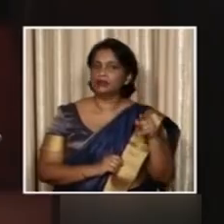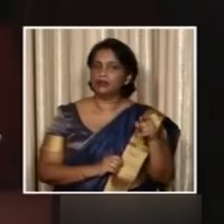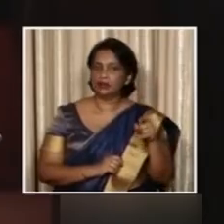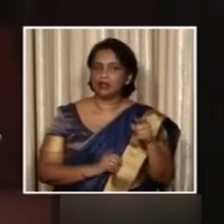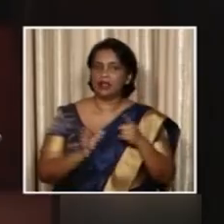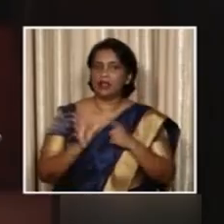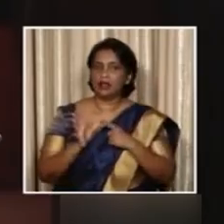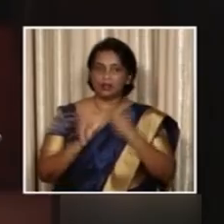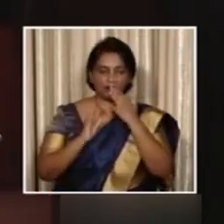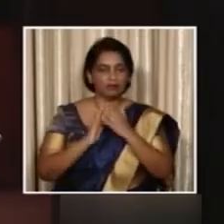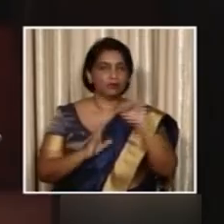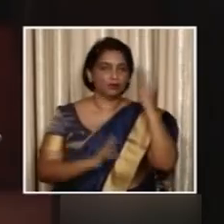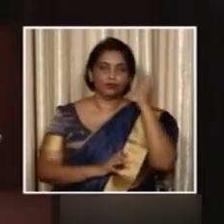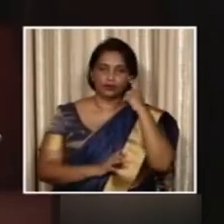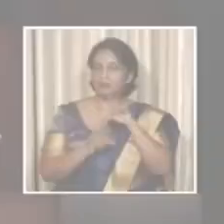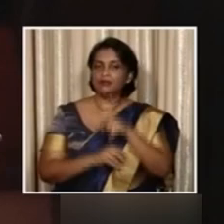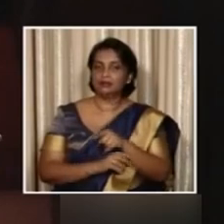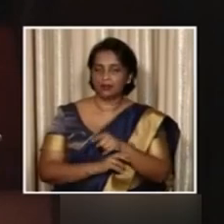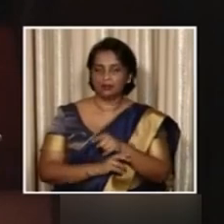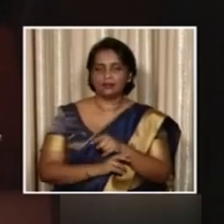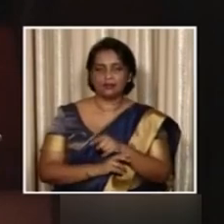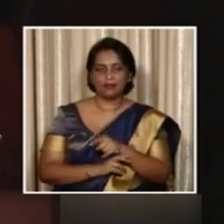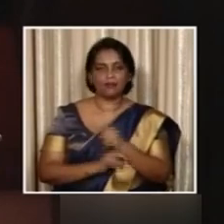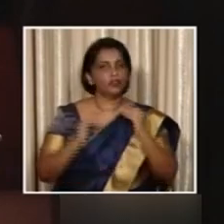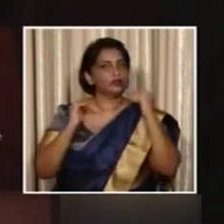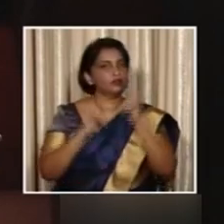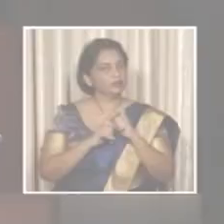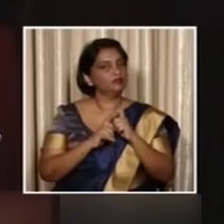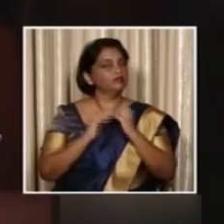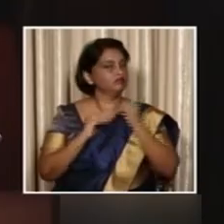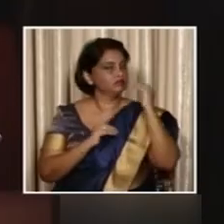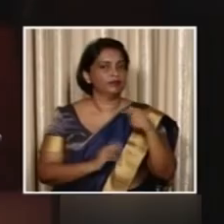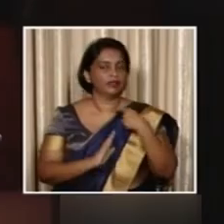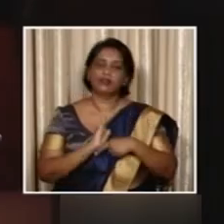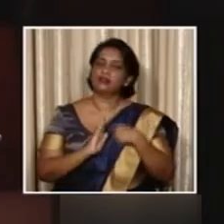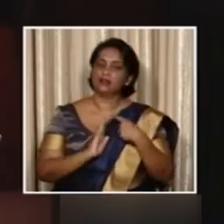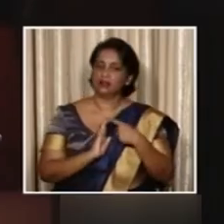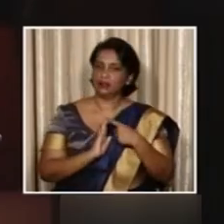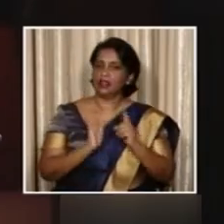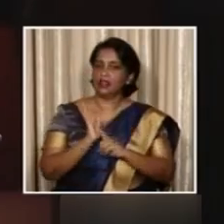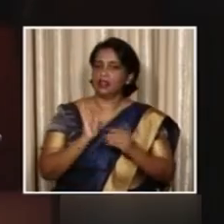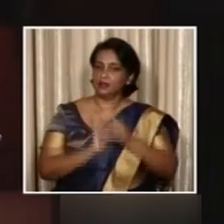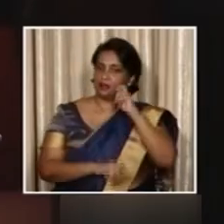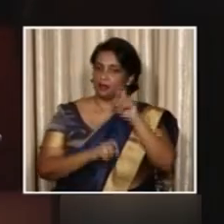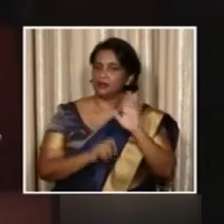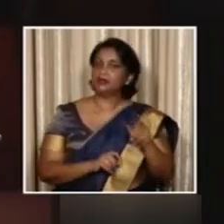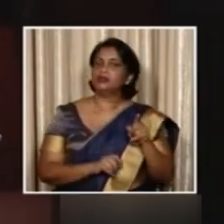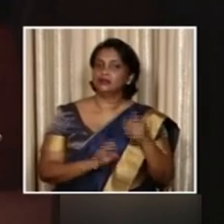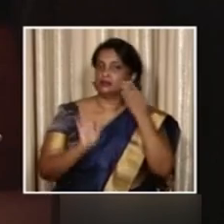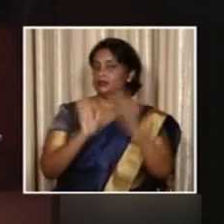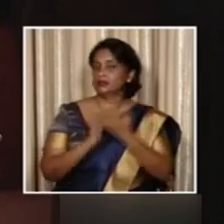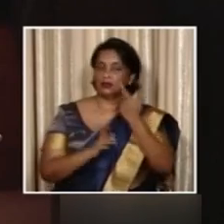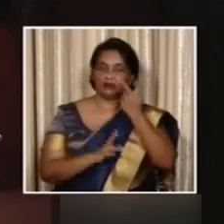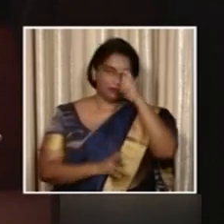ආනන්ද විද්‍යාලයේ කීර්තිමත් ආදි ශිෂ්‍යයෙකු වෙමින් උසස් අධ්‍යාපනයේ තිහිරට ගිහිල්ලා අපේ රටේ කම්කරු ජනතාව වෙනුවෙන් පෙනී හිටපු